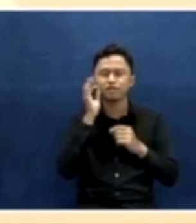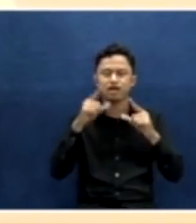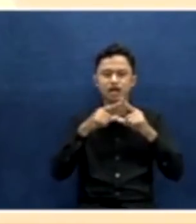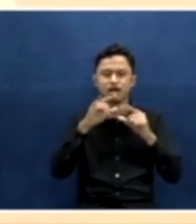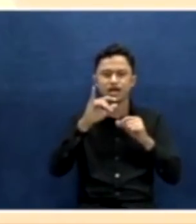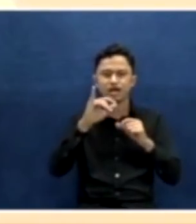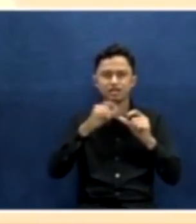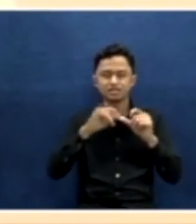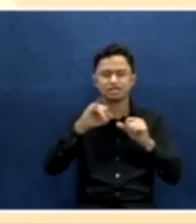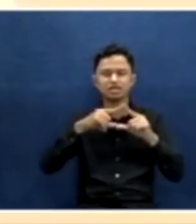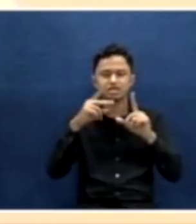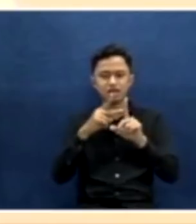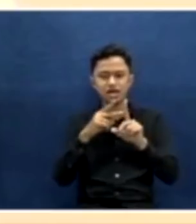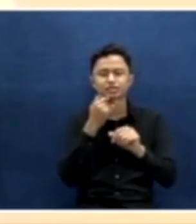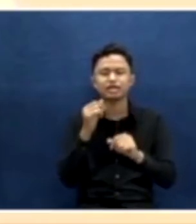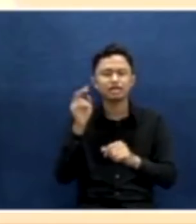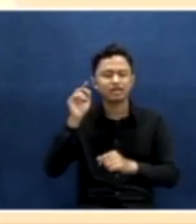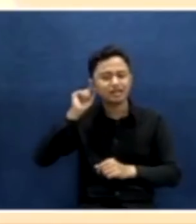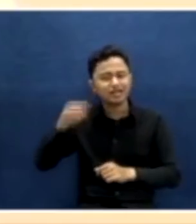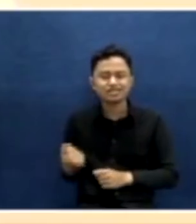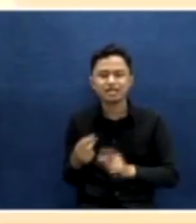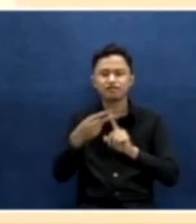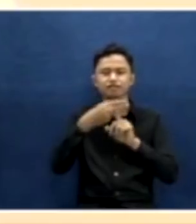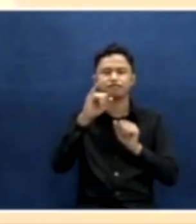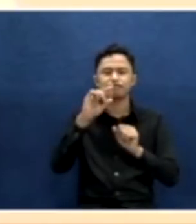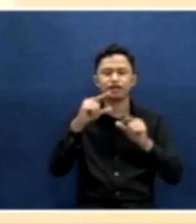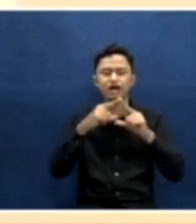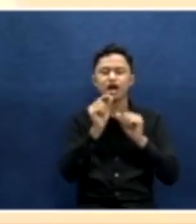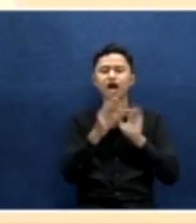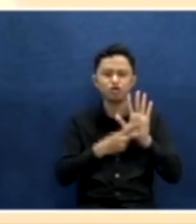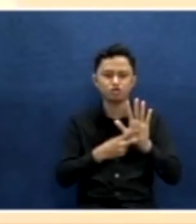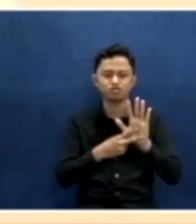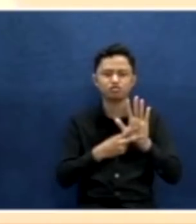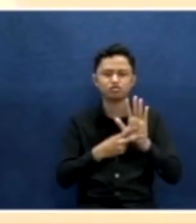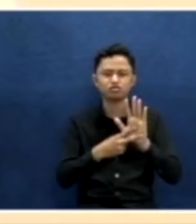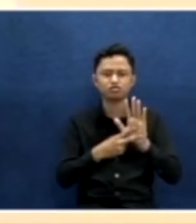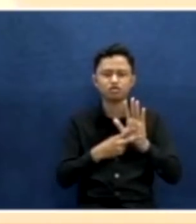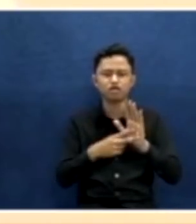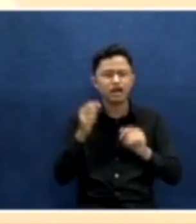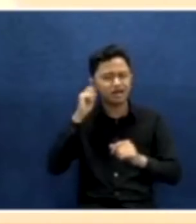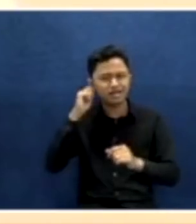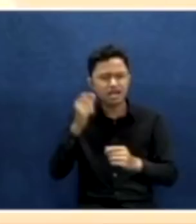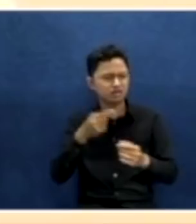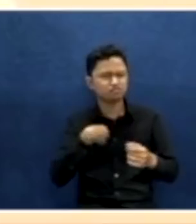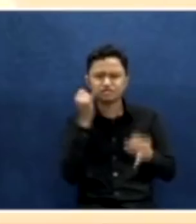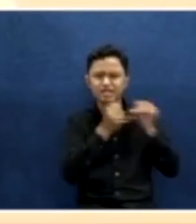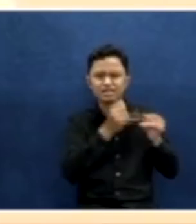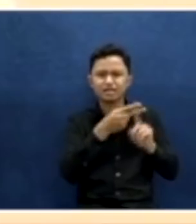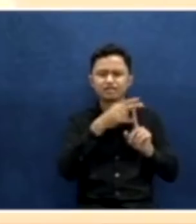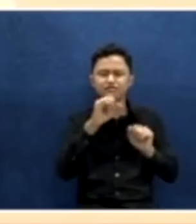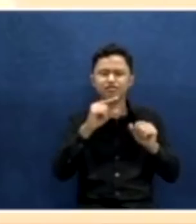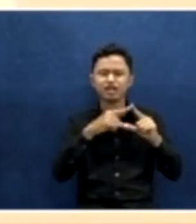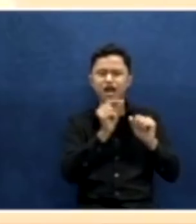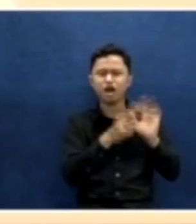mengaku Rock dan mengaku Tuhan di alam semesta tapi tidak ada satupun kalimat yang dihujat dan dia tantang kepada suaminya Firaun detik atau